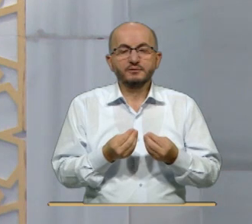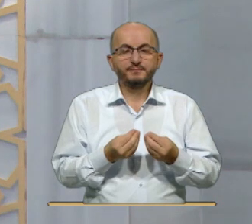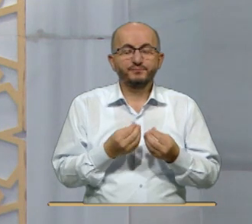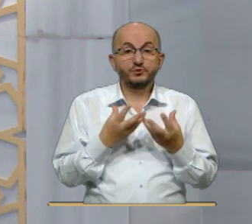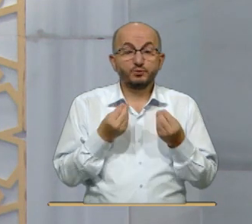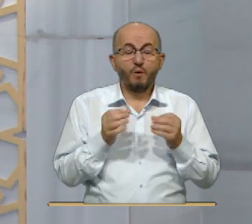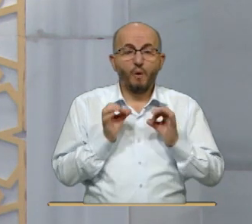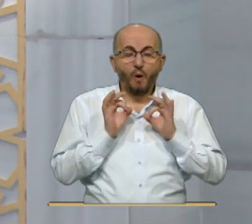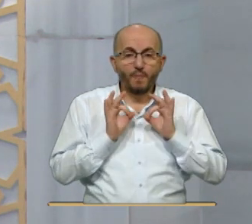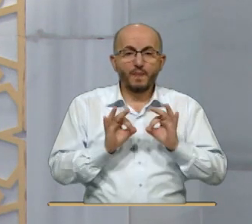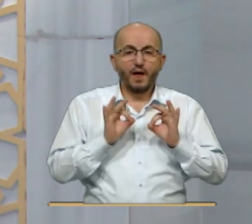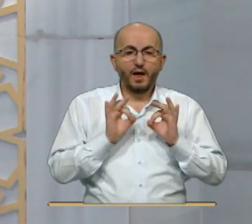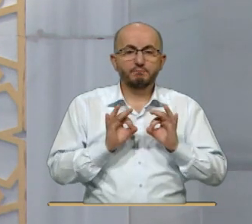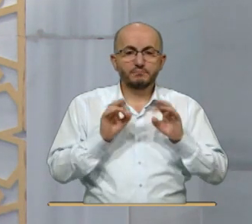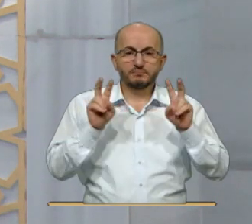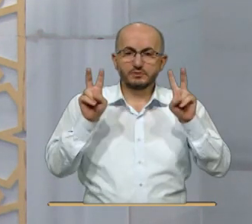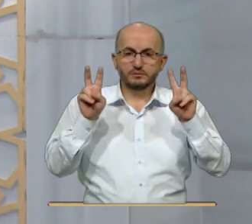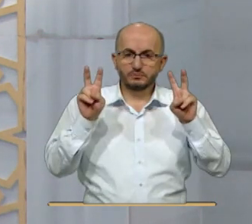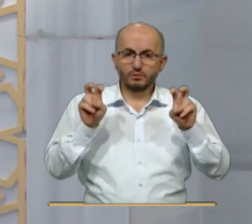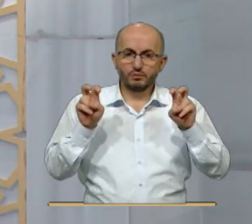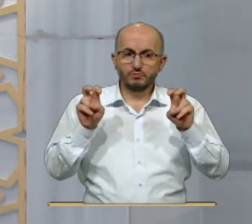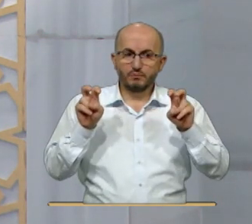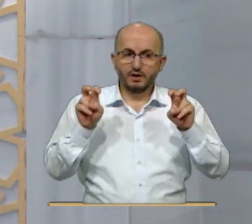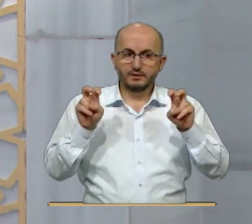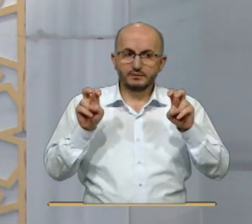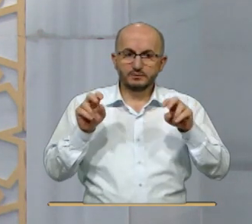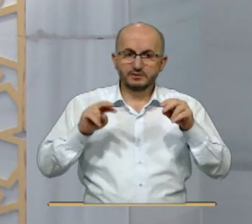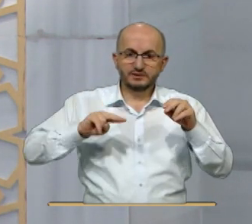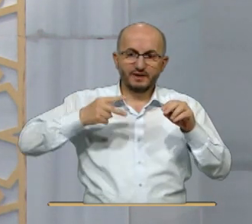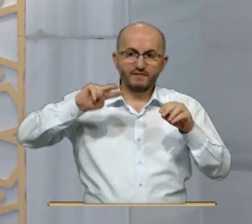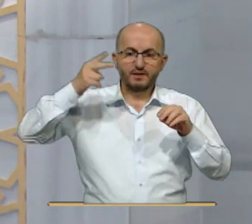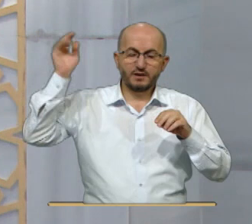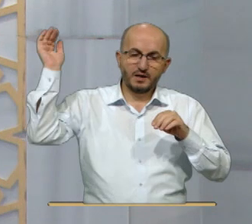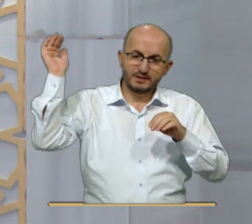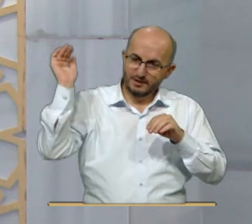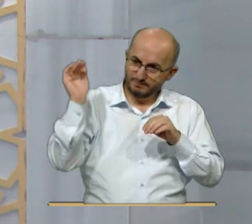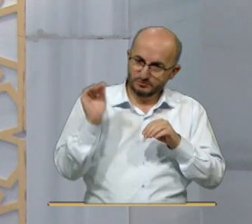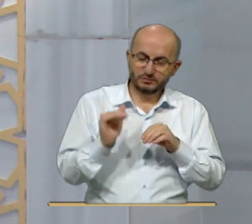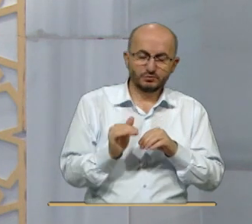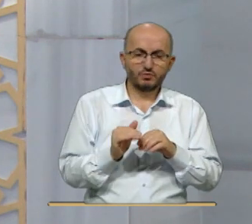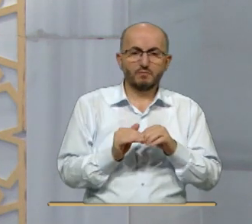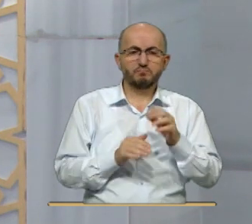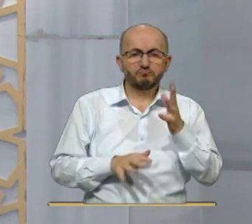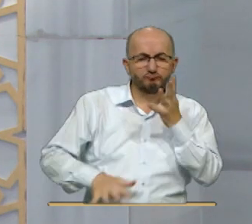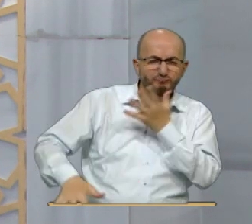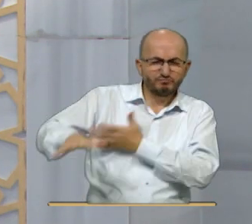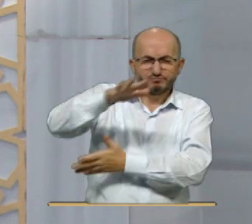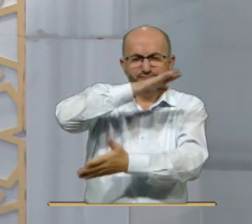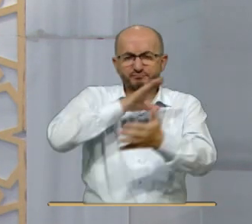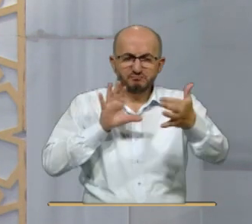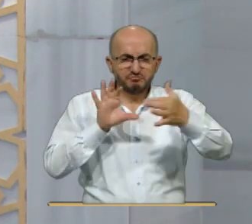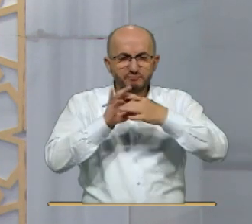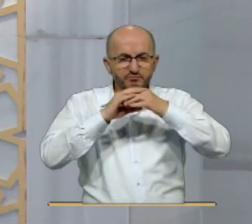Çok önemli bir konuma gelmiş bulunuyor. Araştırmalar, evrenle ilgili